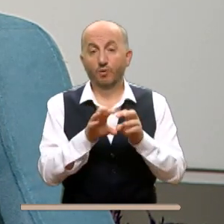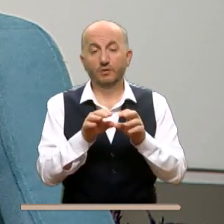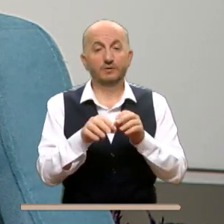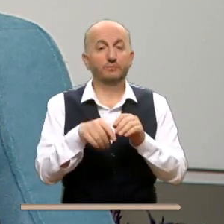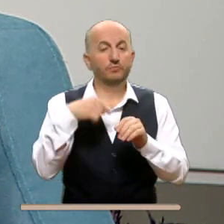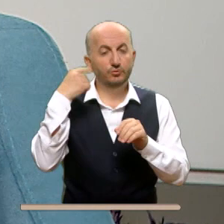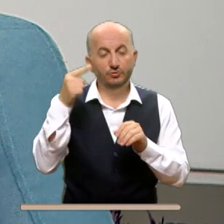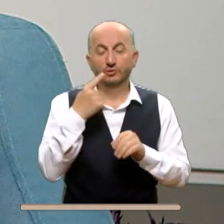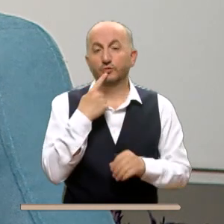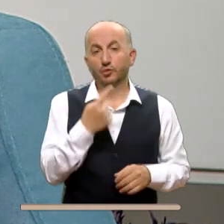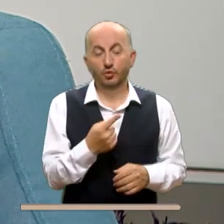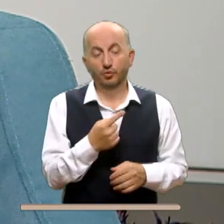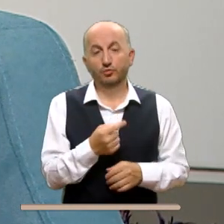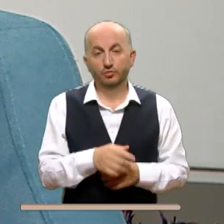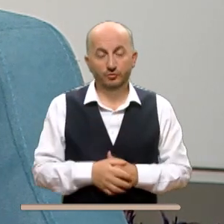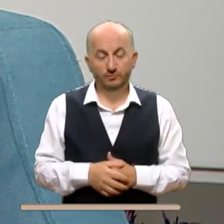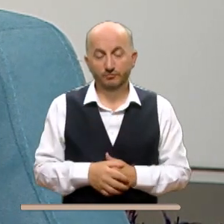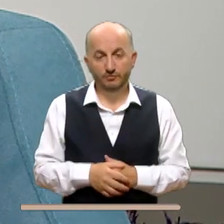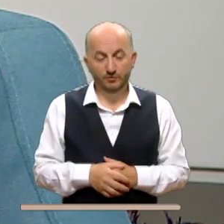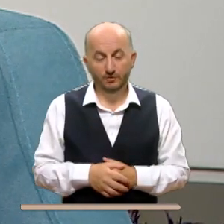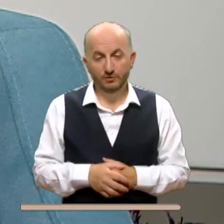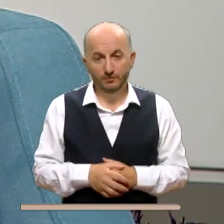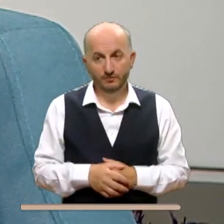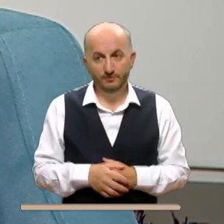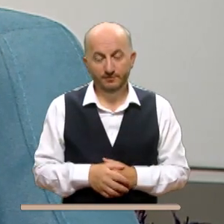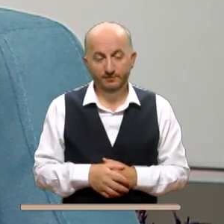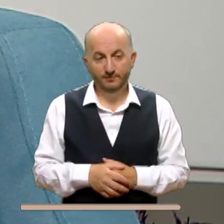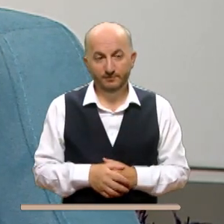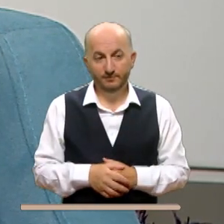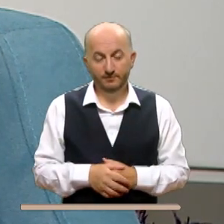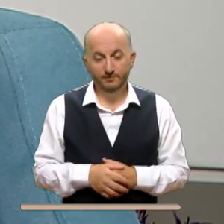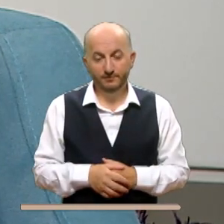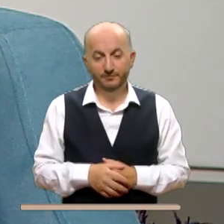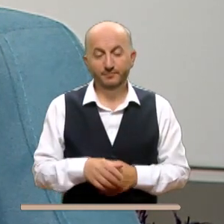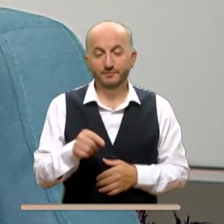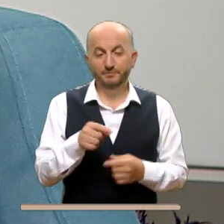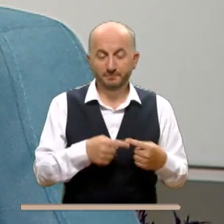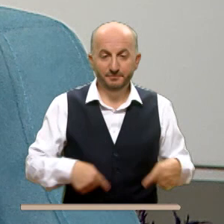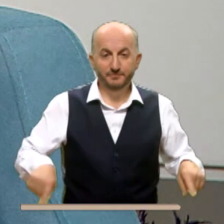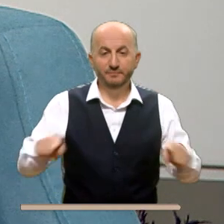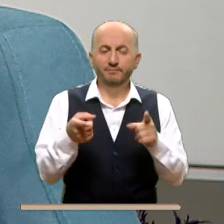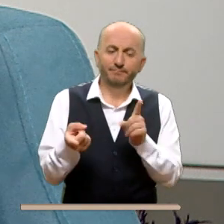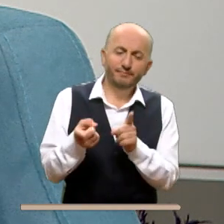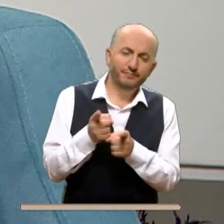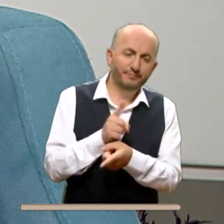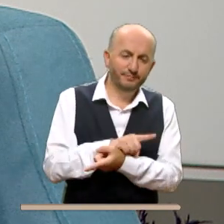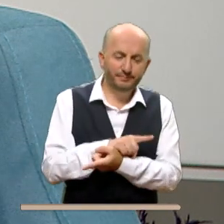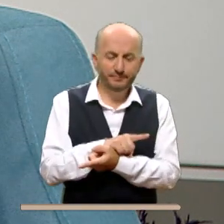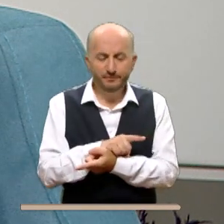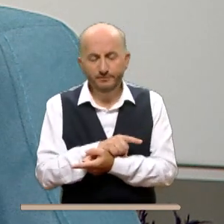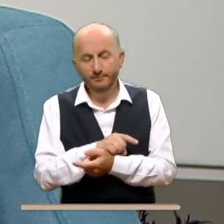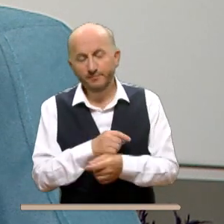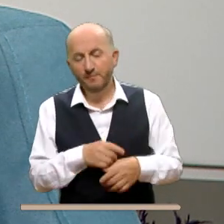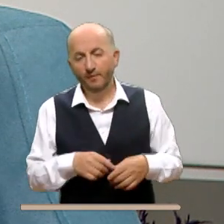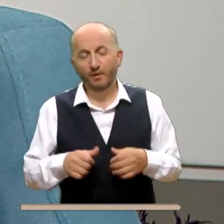Bu bir klişe cümle değil açıkçası. Orada da bizim çeşitli